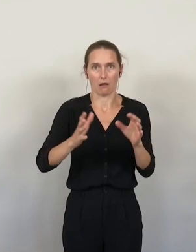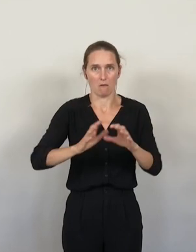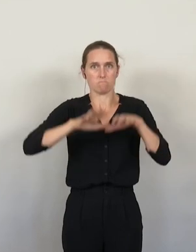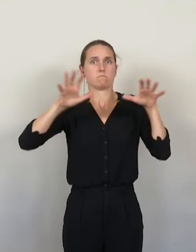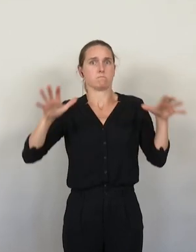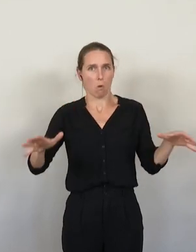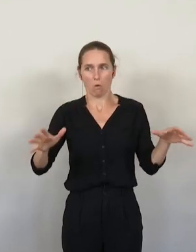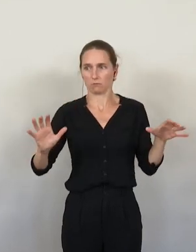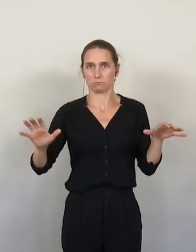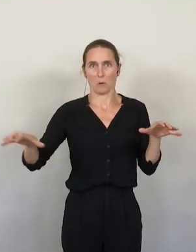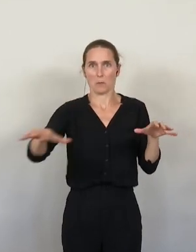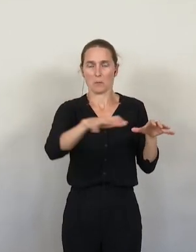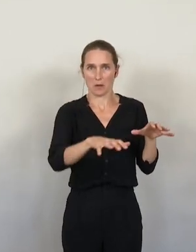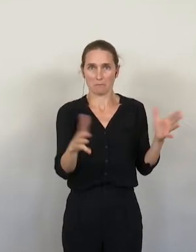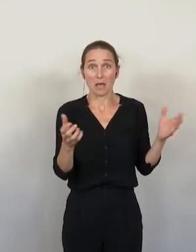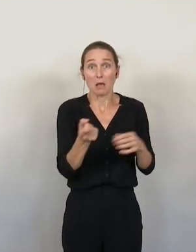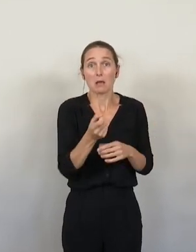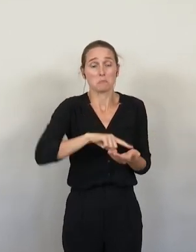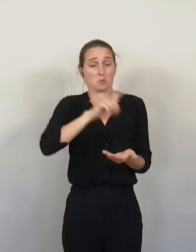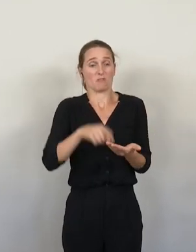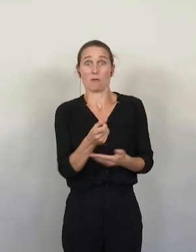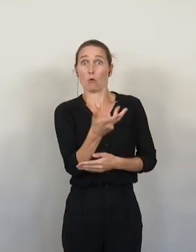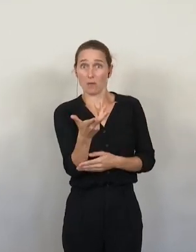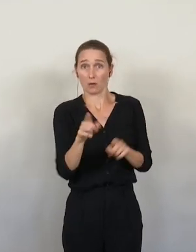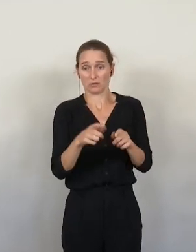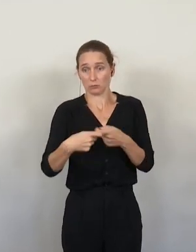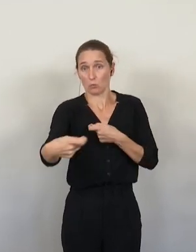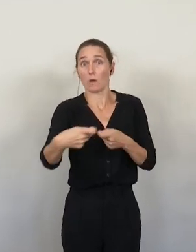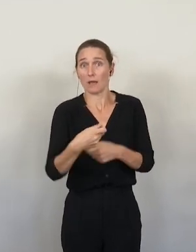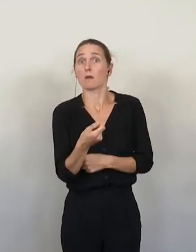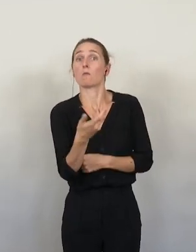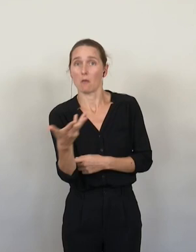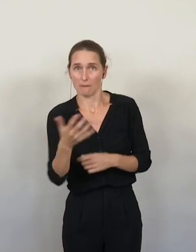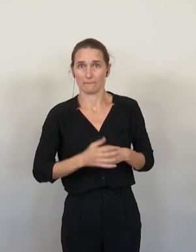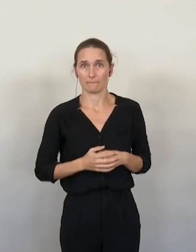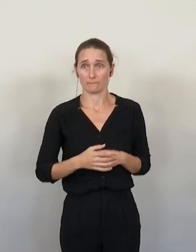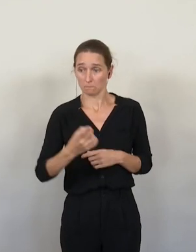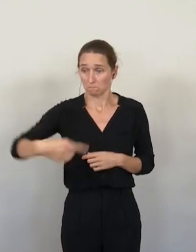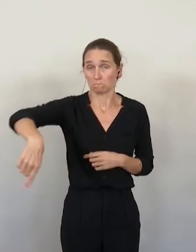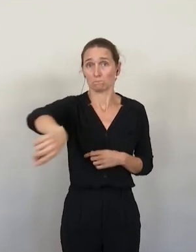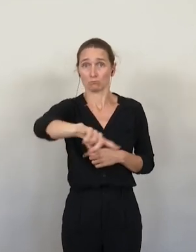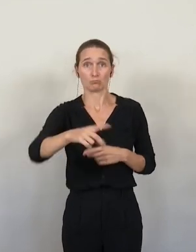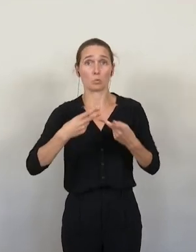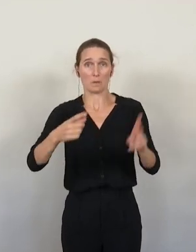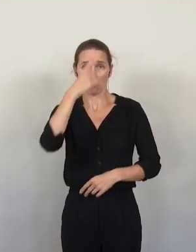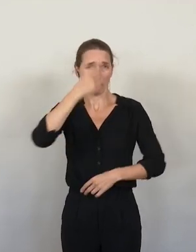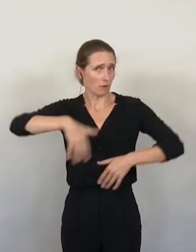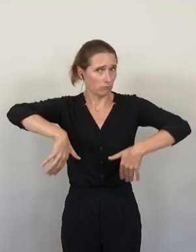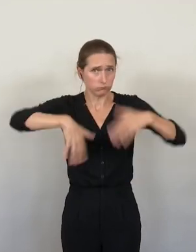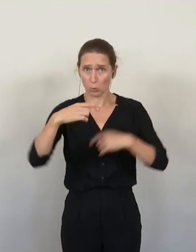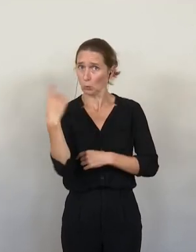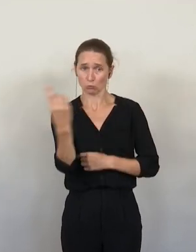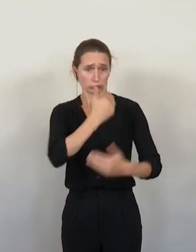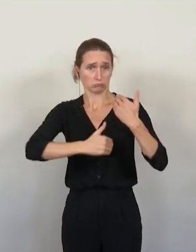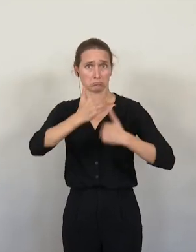montant annuel et sur quelle durée tous les publics sont demandeurs et concernés par la mise à disposition de